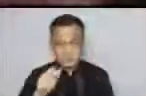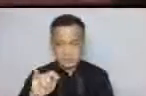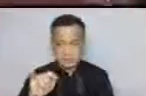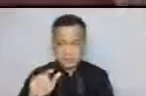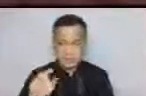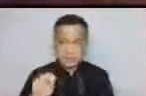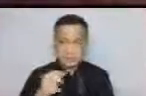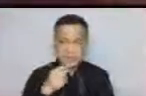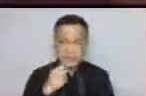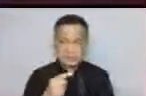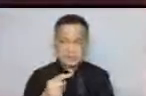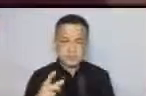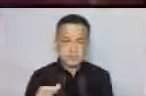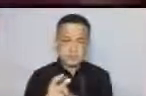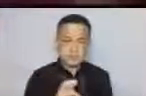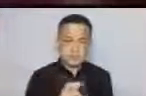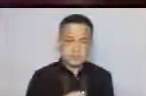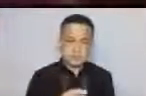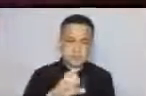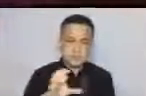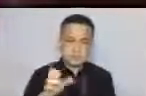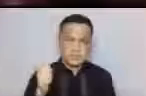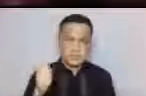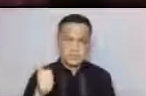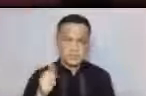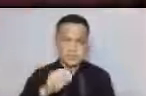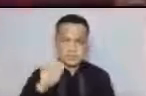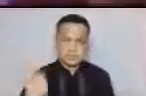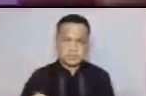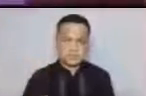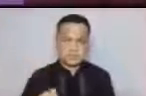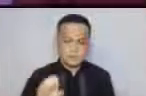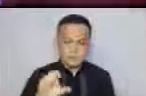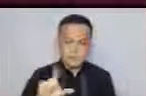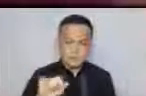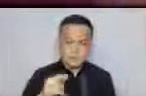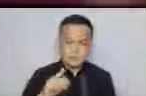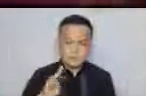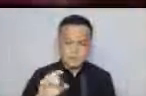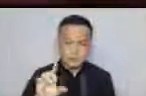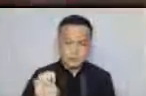110% ng kanilang eligible population.